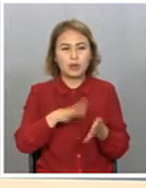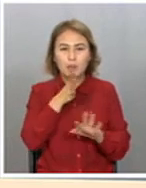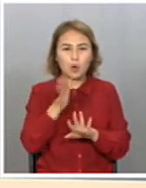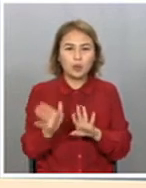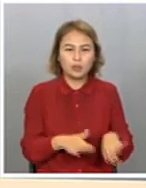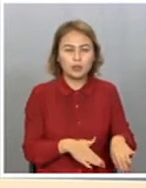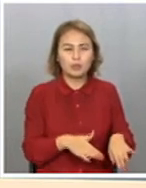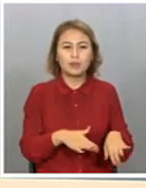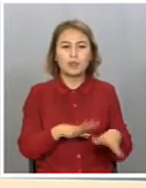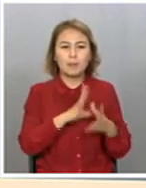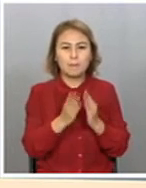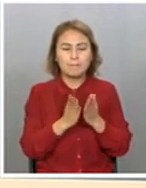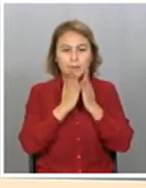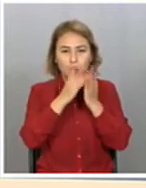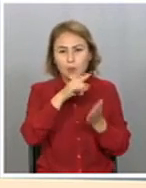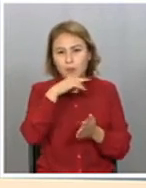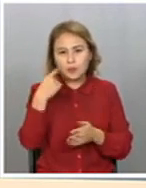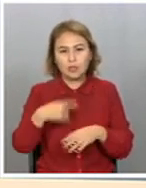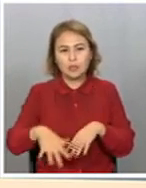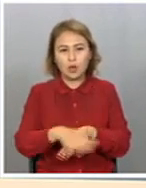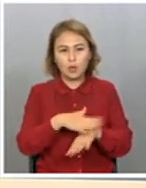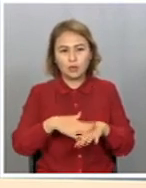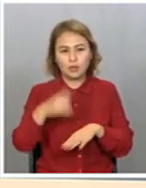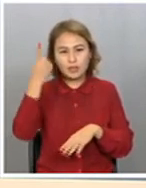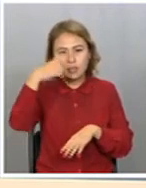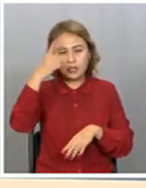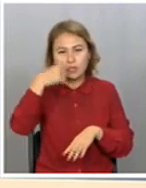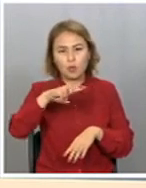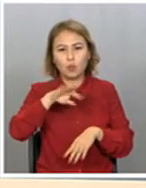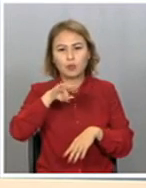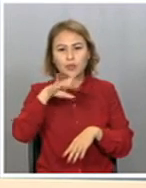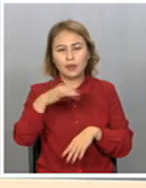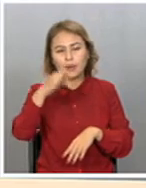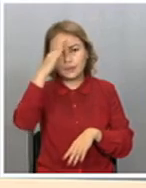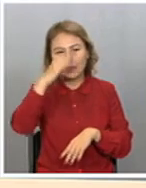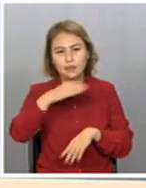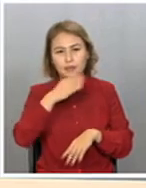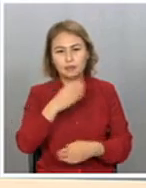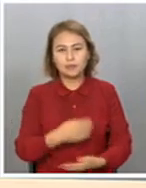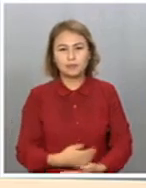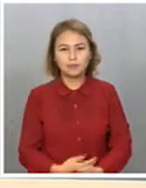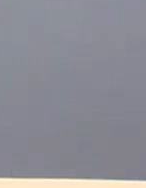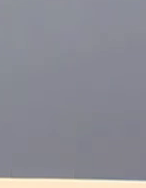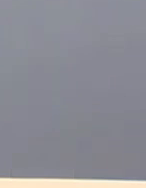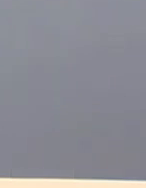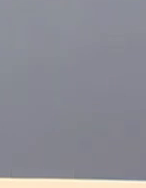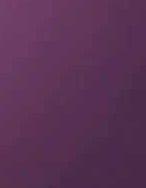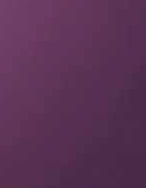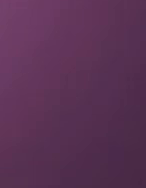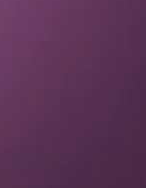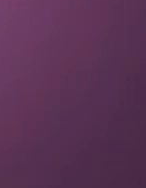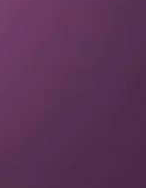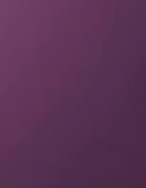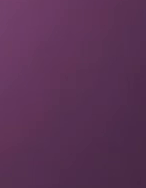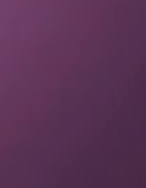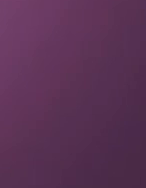материал. Прочитали русскую народную сказку «Мудрый отец». До свидания, до новых встреч!